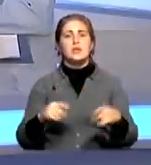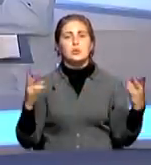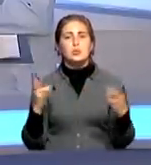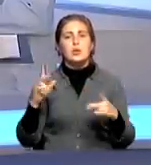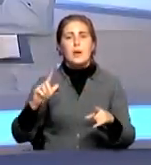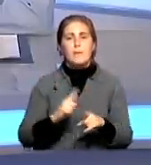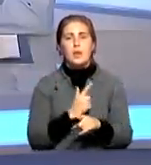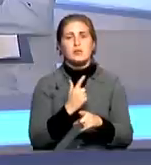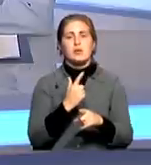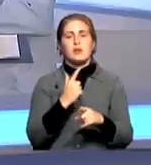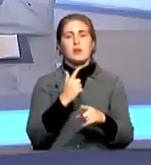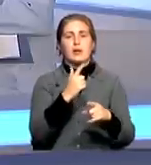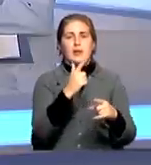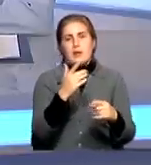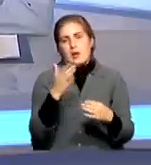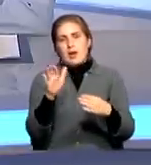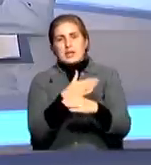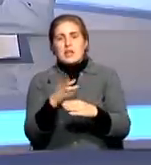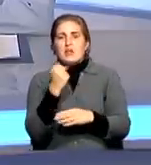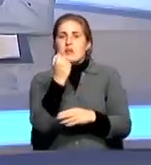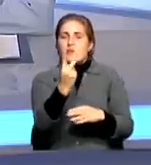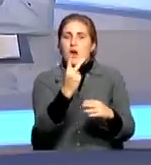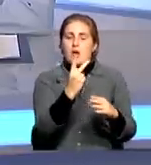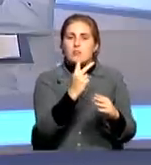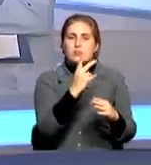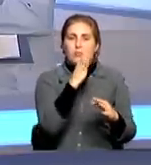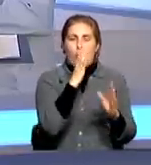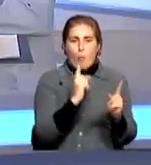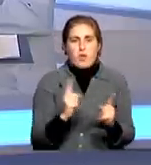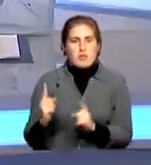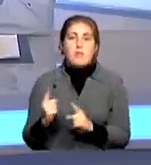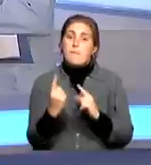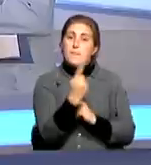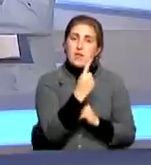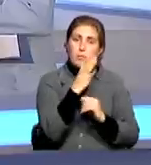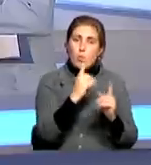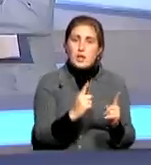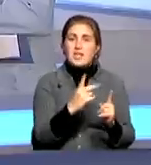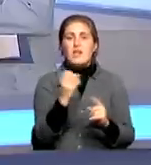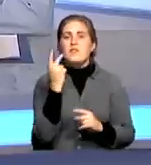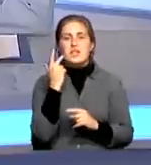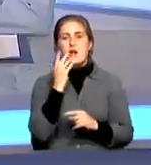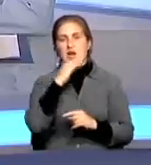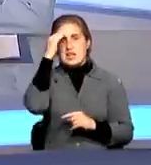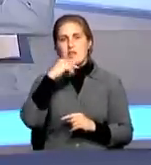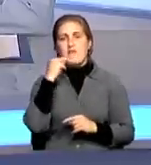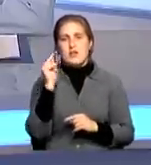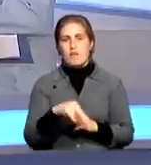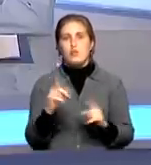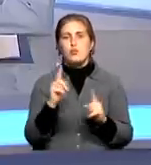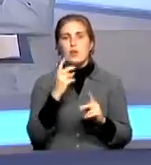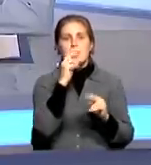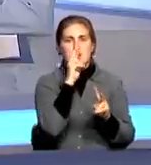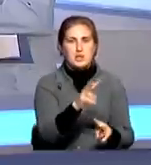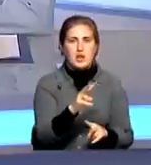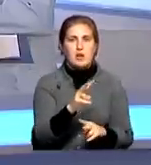же, подразделить на два момента. Первый момент – это, ну, не всегда родители виноваты, да, что они не досмотрели ребенка,